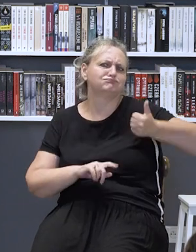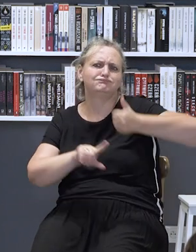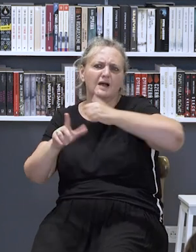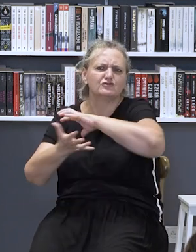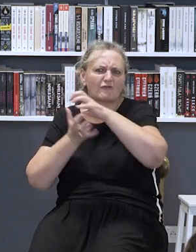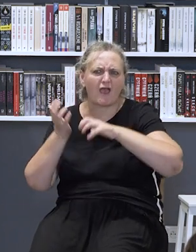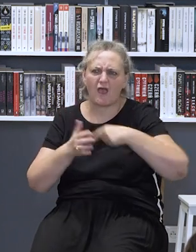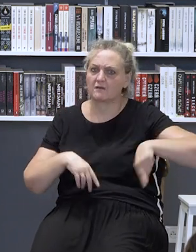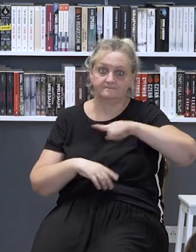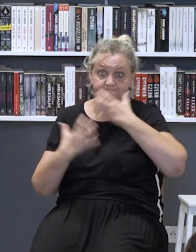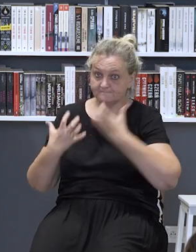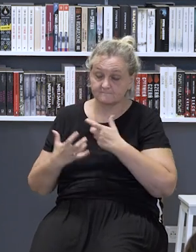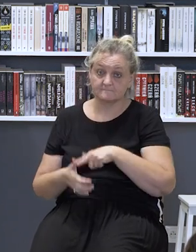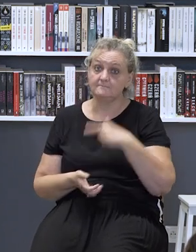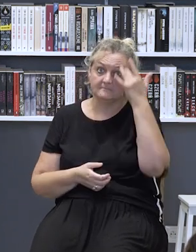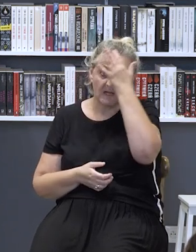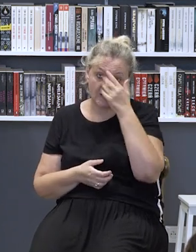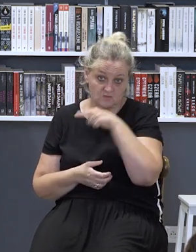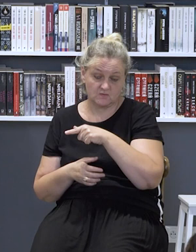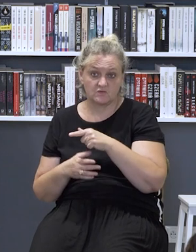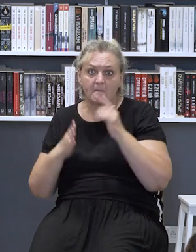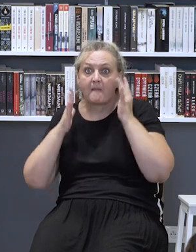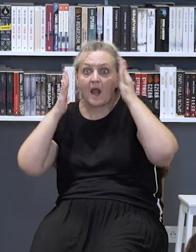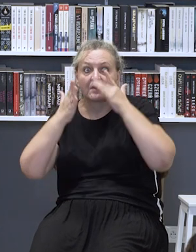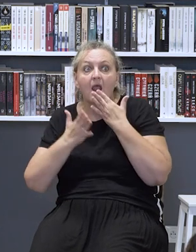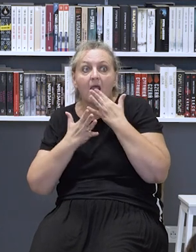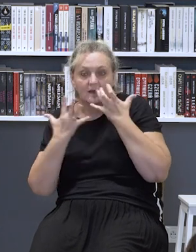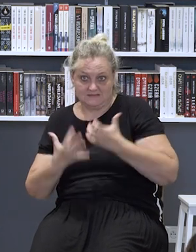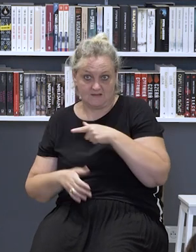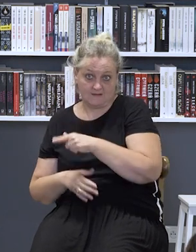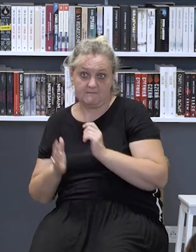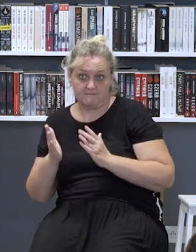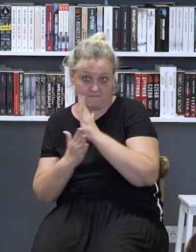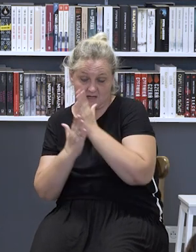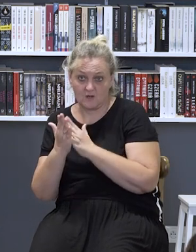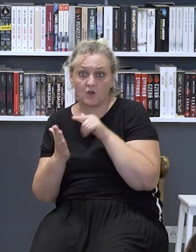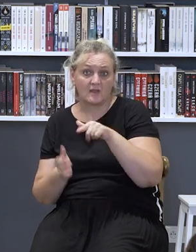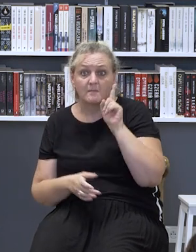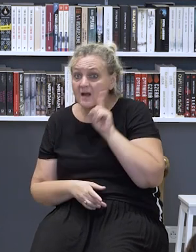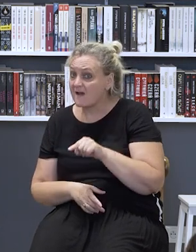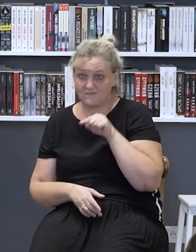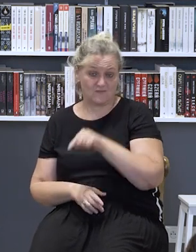ówczesnego świata. Marzył o niej papież. Naprawdę, bo